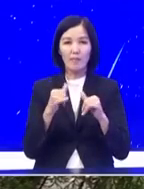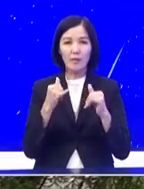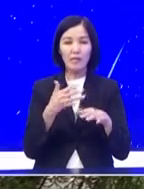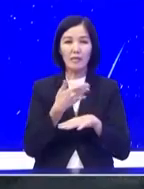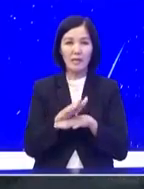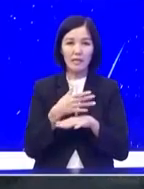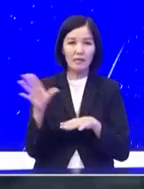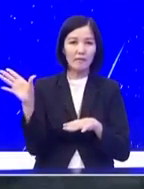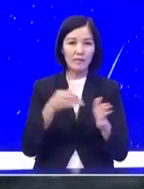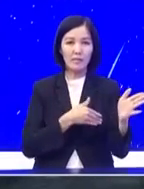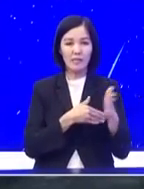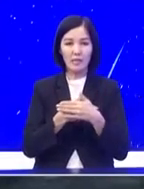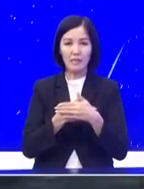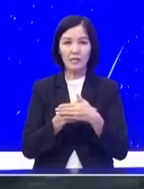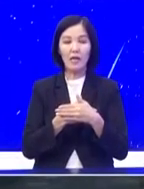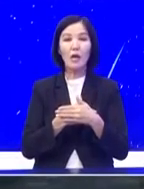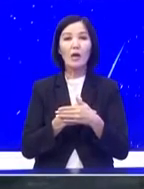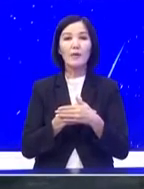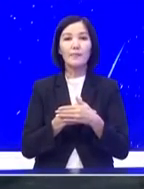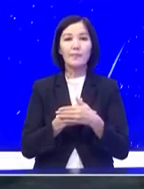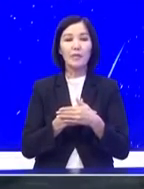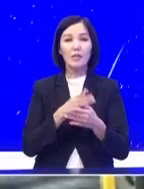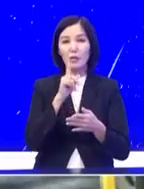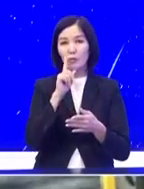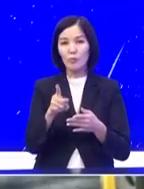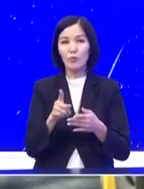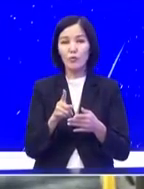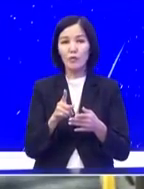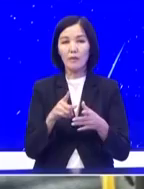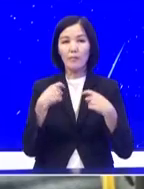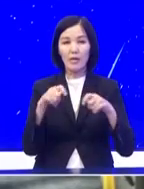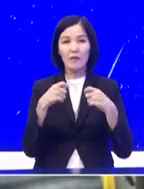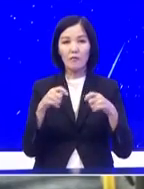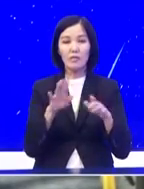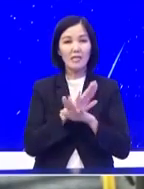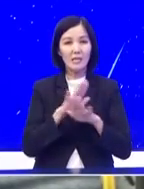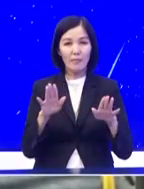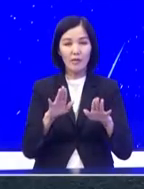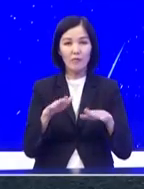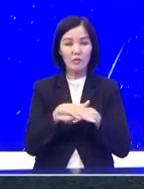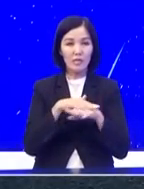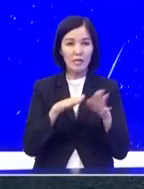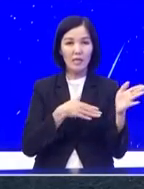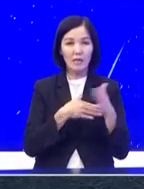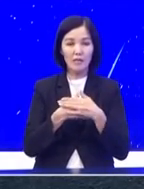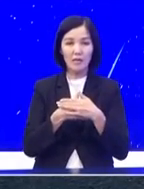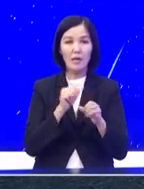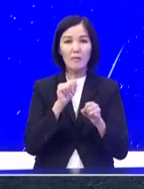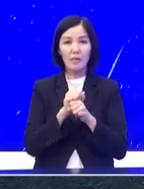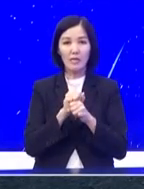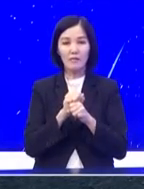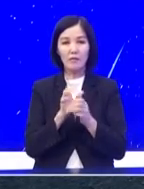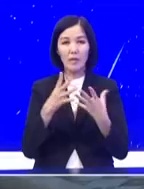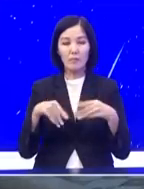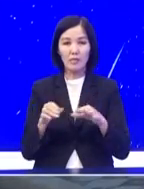за исключением онлайн-доставки. Не будут функционировать крытые продовольственные и непродовольственные рынки. Приостановят передвижение